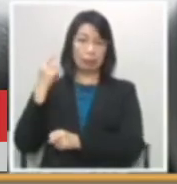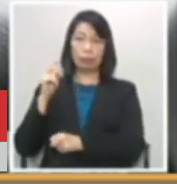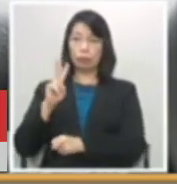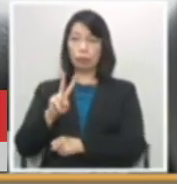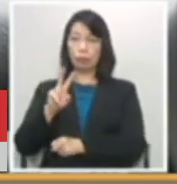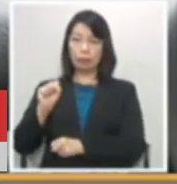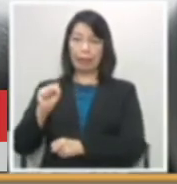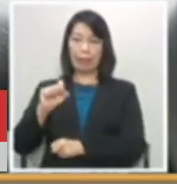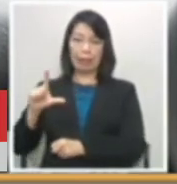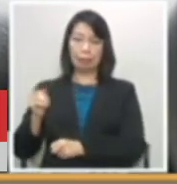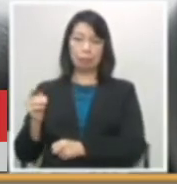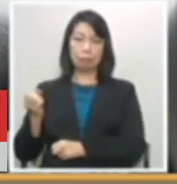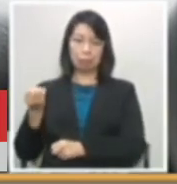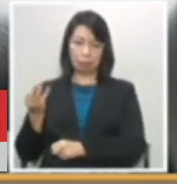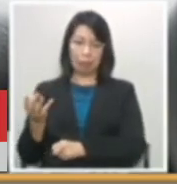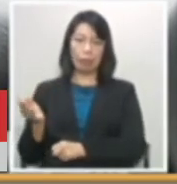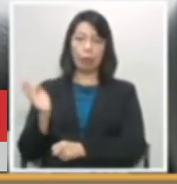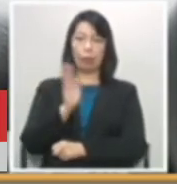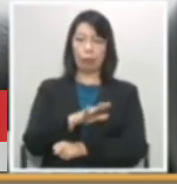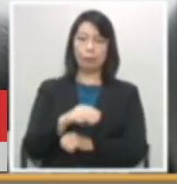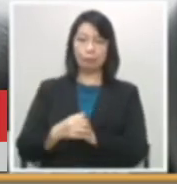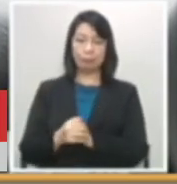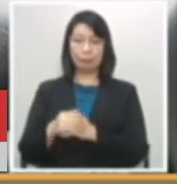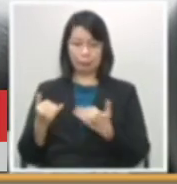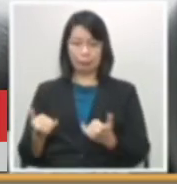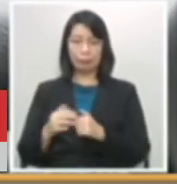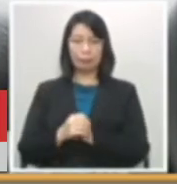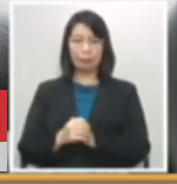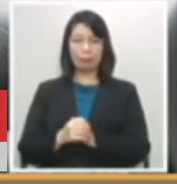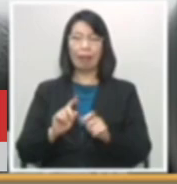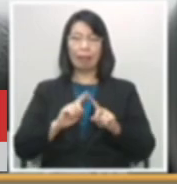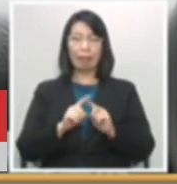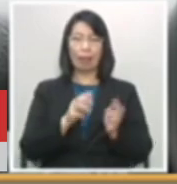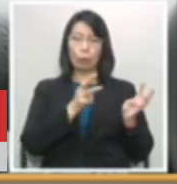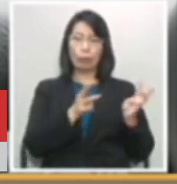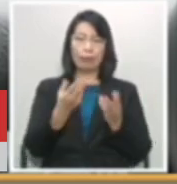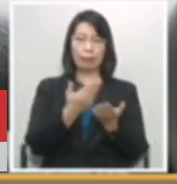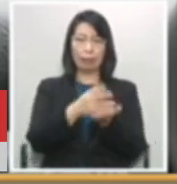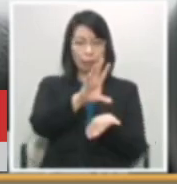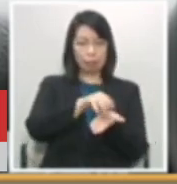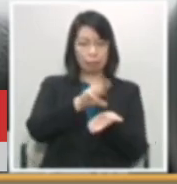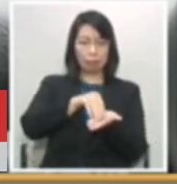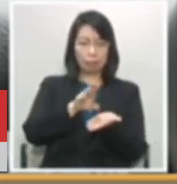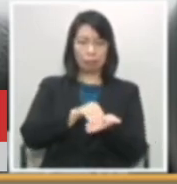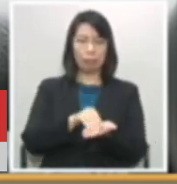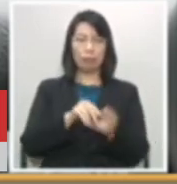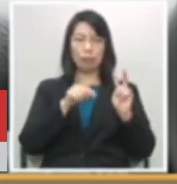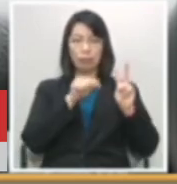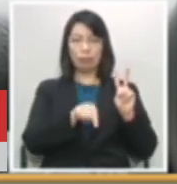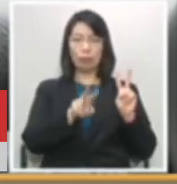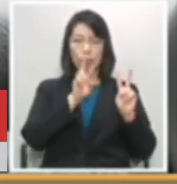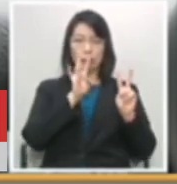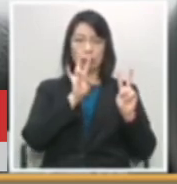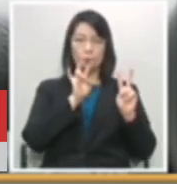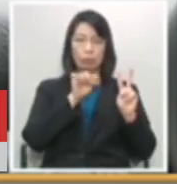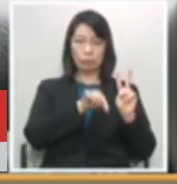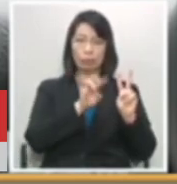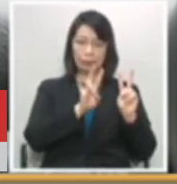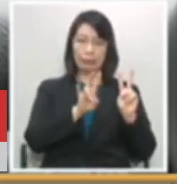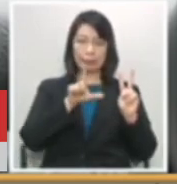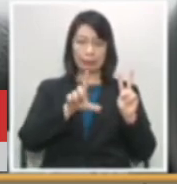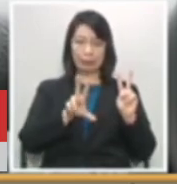าทในขณะที่เป้าการจัดเก็บรายได้อยู่ที่ 2.731 ล้านล้านบ